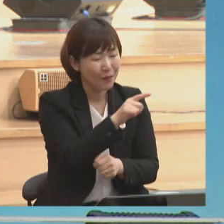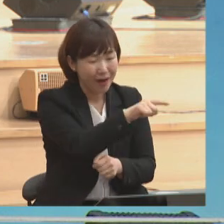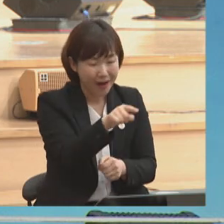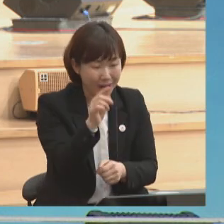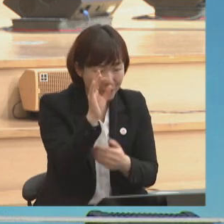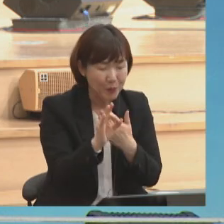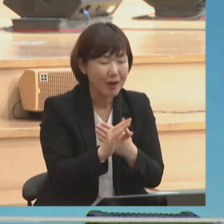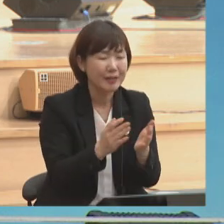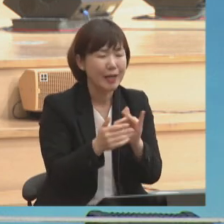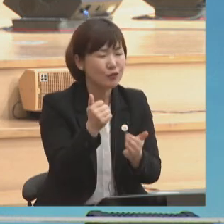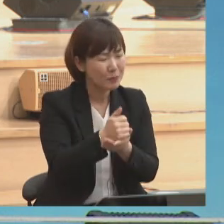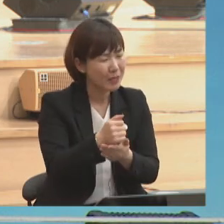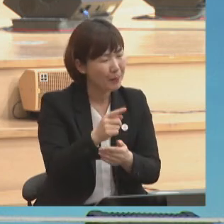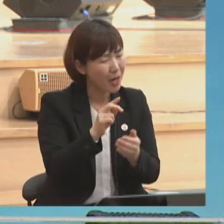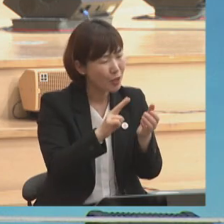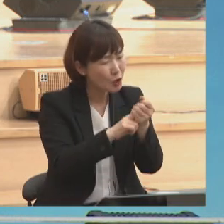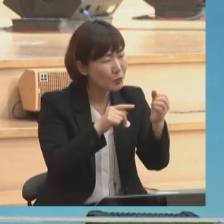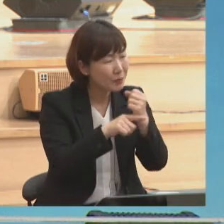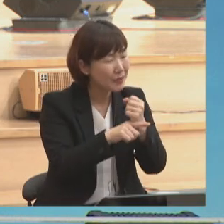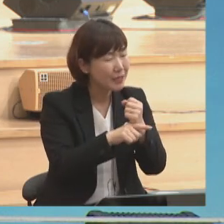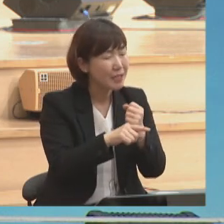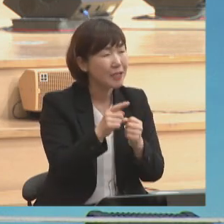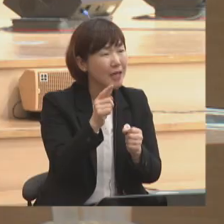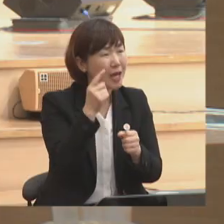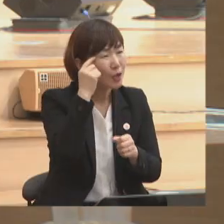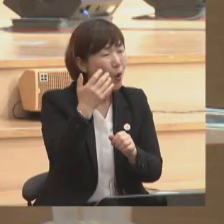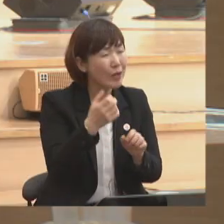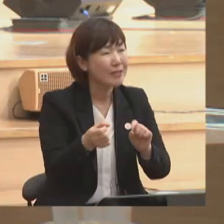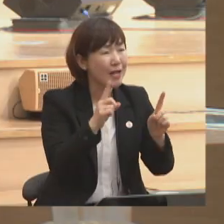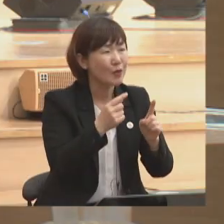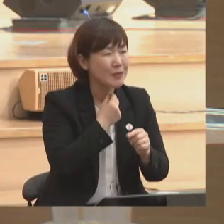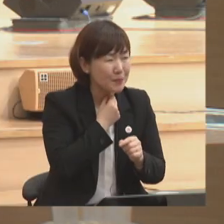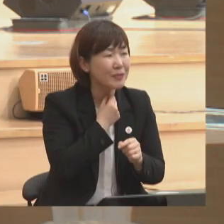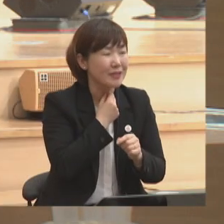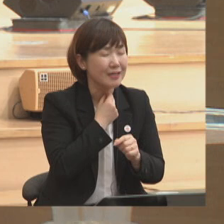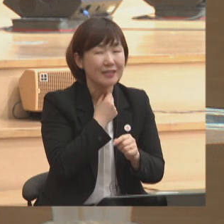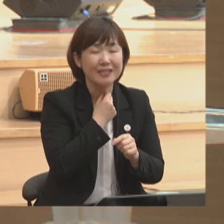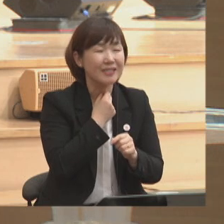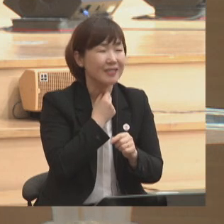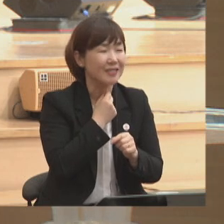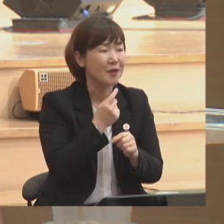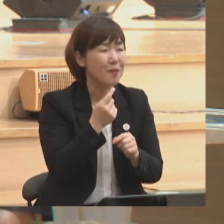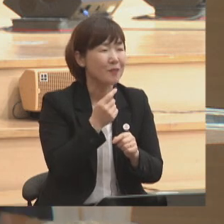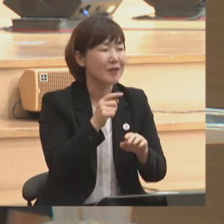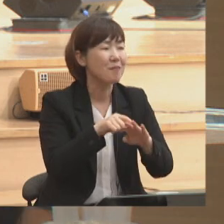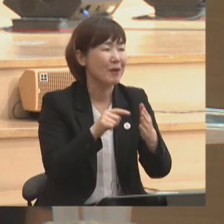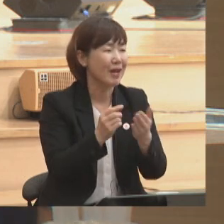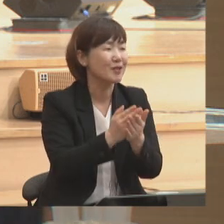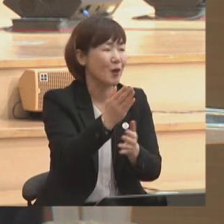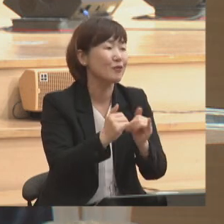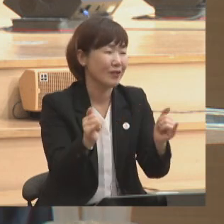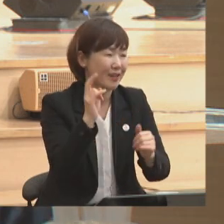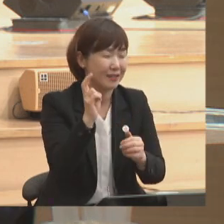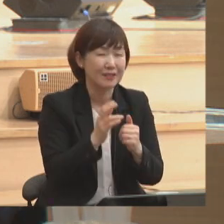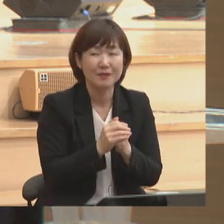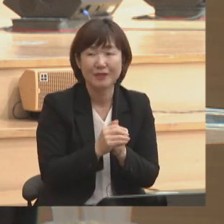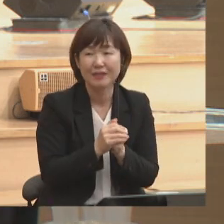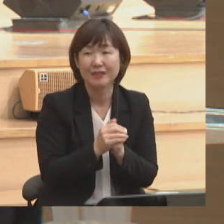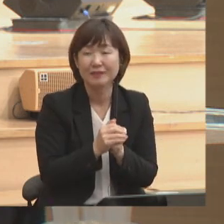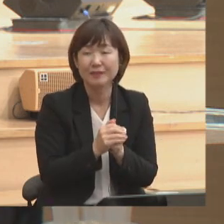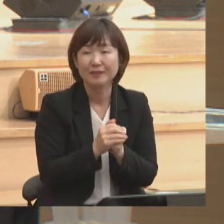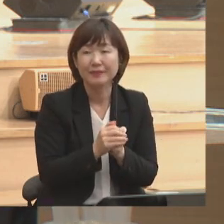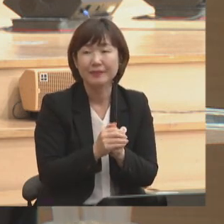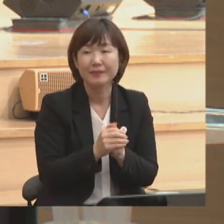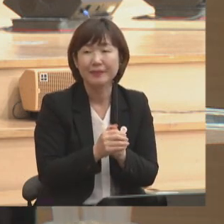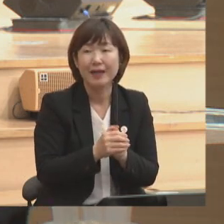선수예요. 전문가예요. 그래서 여러분 시편 139편에 보면 시인은 뭐라고 고백을 했느냐, 여러분 한번 볼까요? 같이 한번 읽어볼까요?